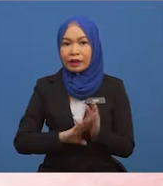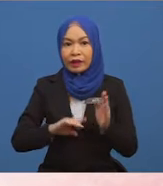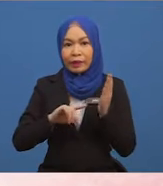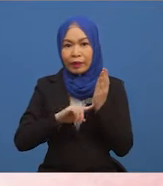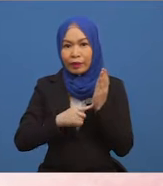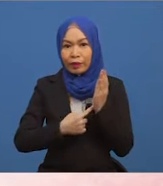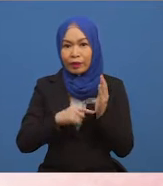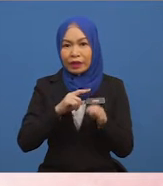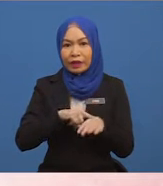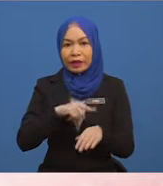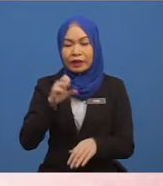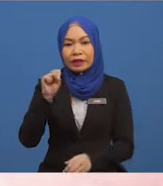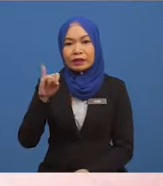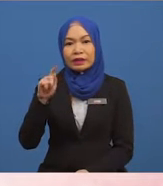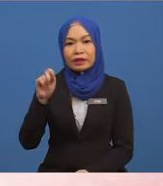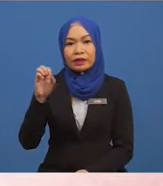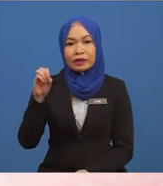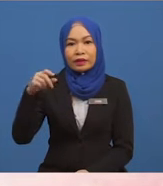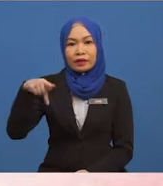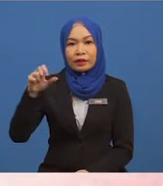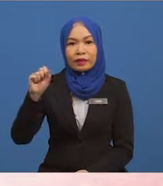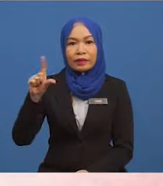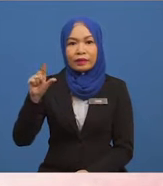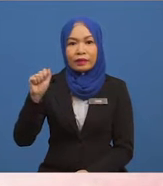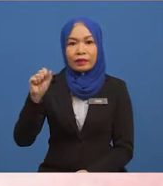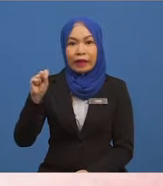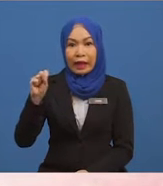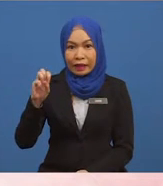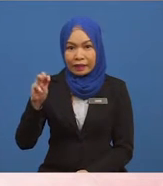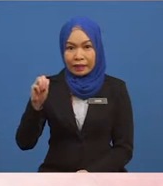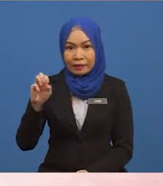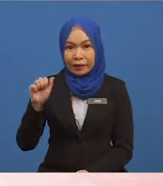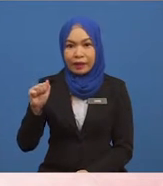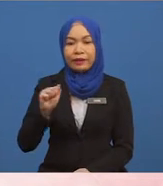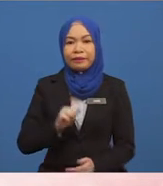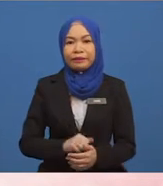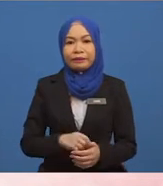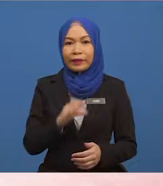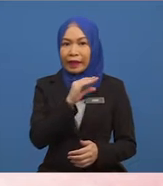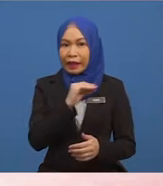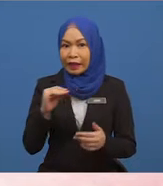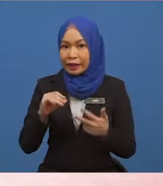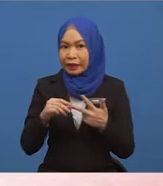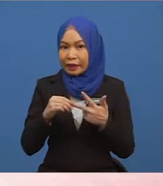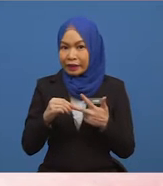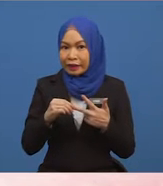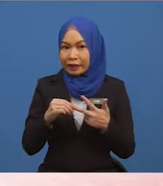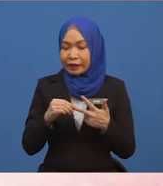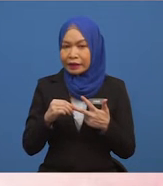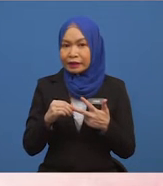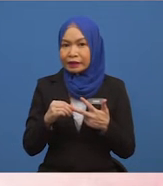di sitoplasma. Seterusnya, persamaan ketiga.